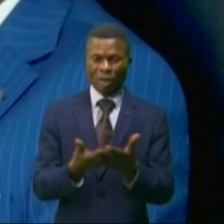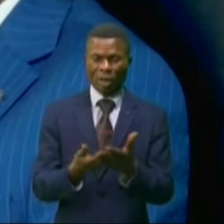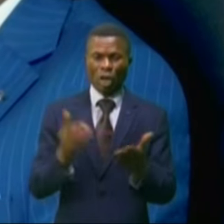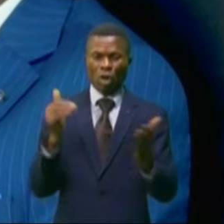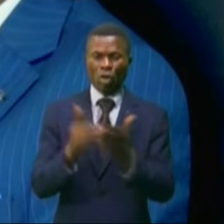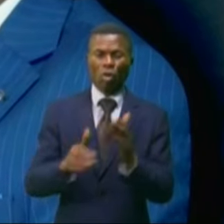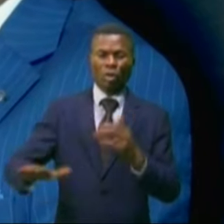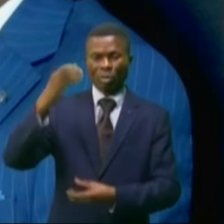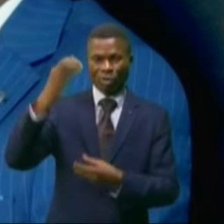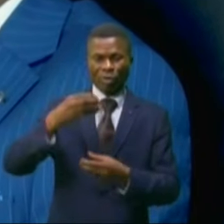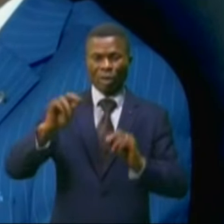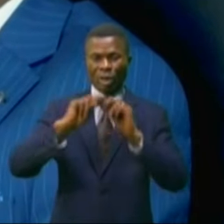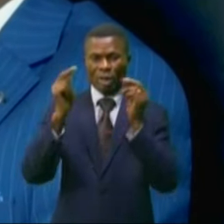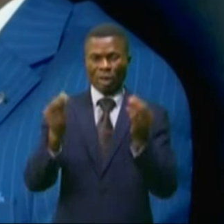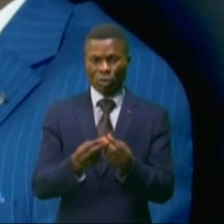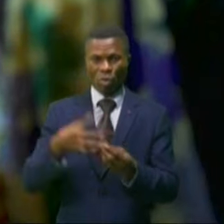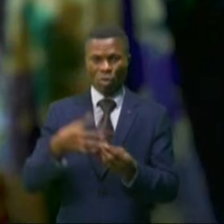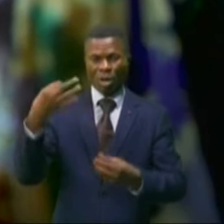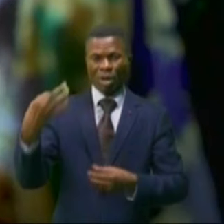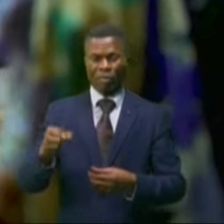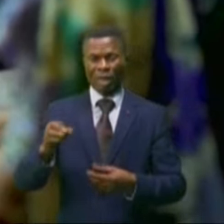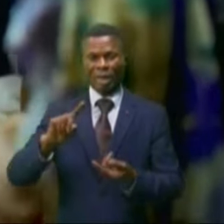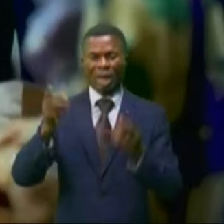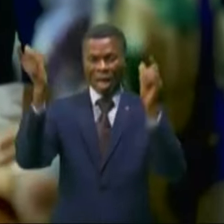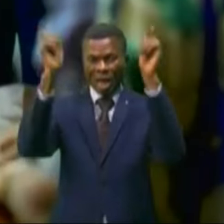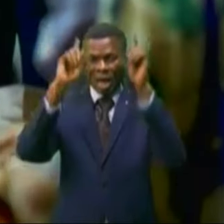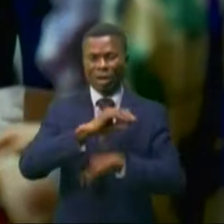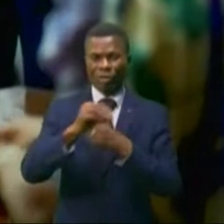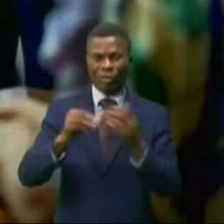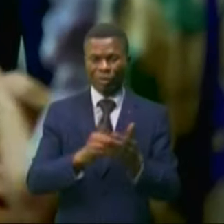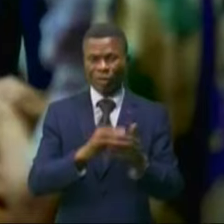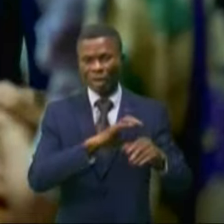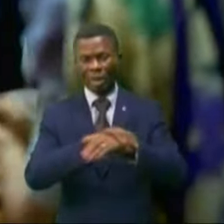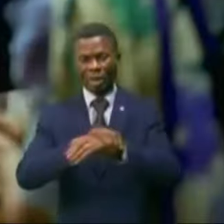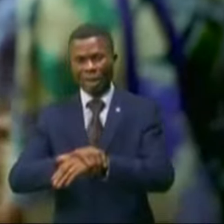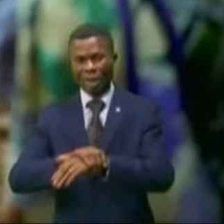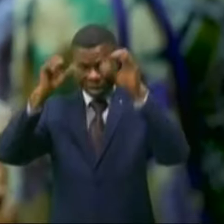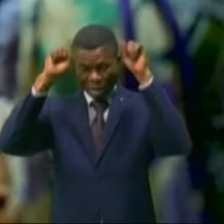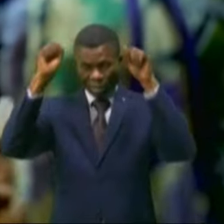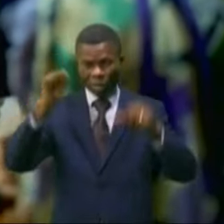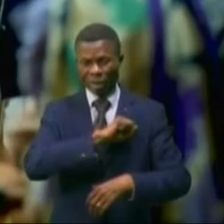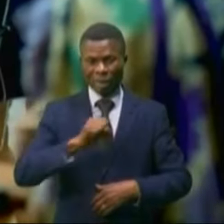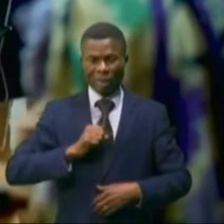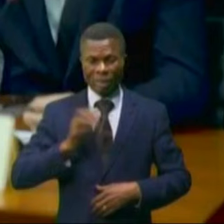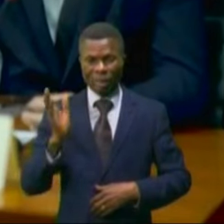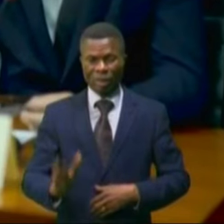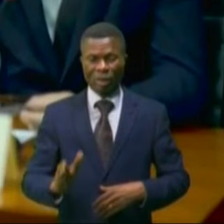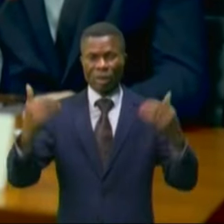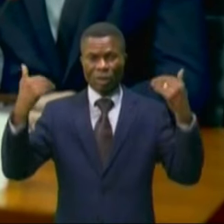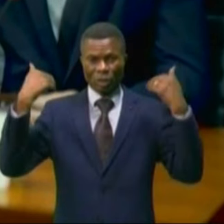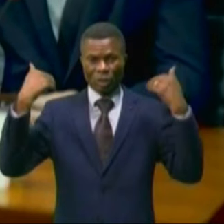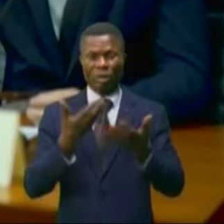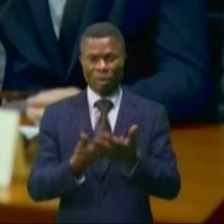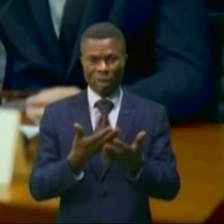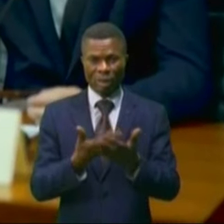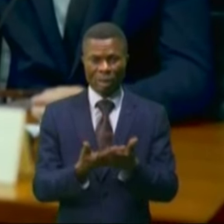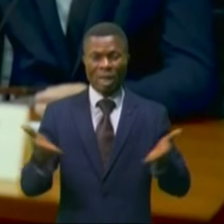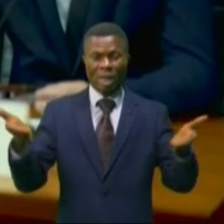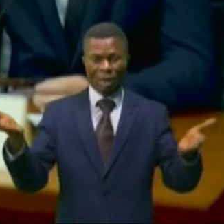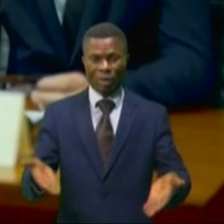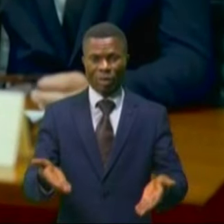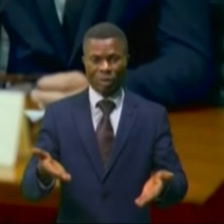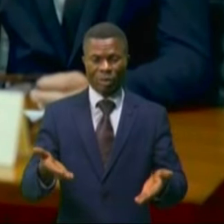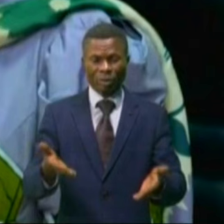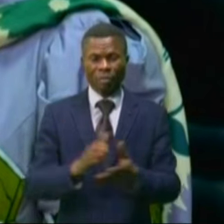d'amitié France-Afrique centrale du Sénat, conduite par son président, le sénateur Guillaume Chevrolier, a vite pris position et l'a